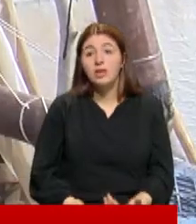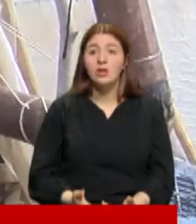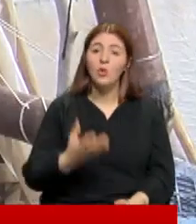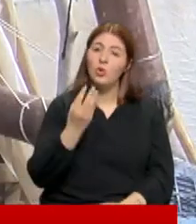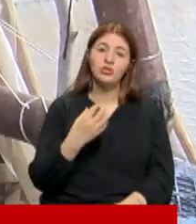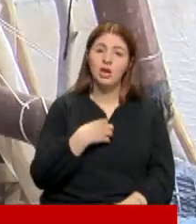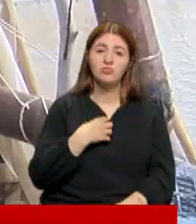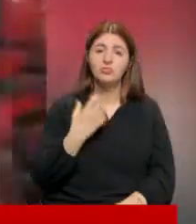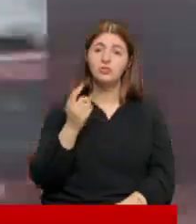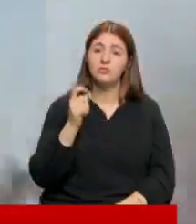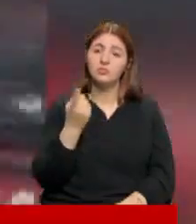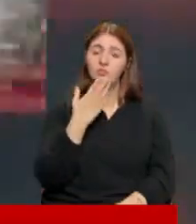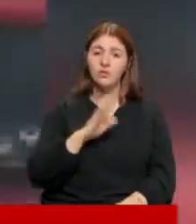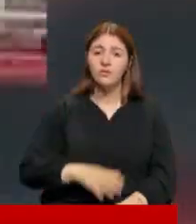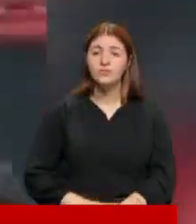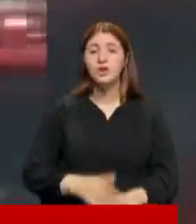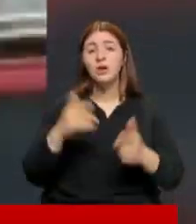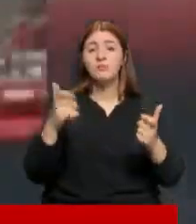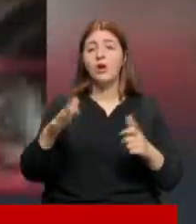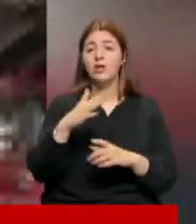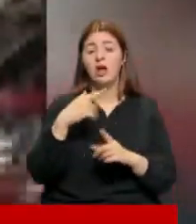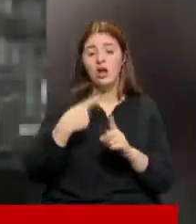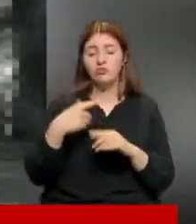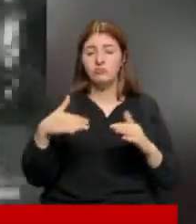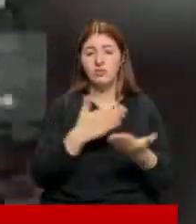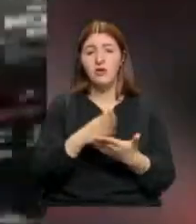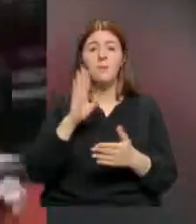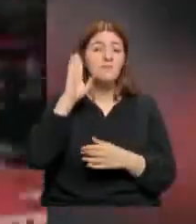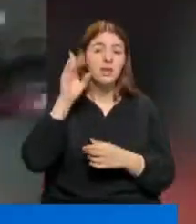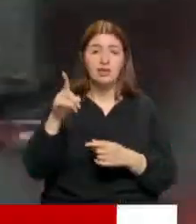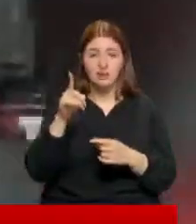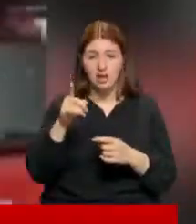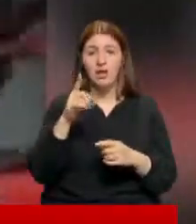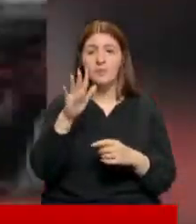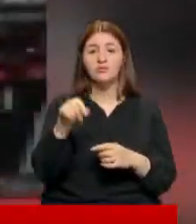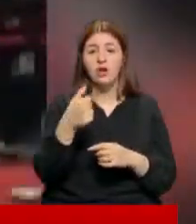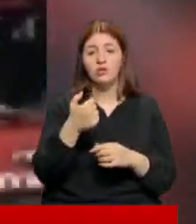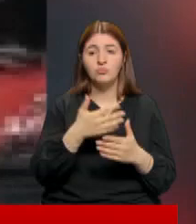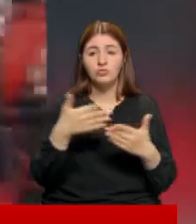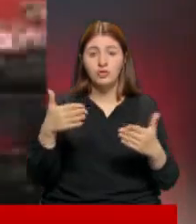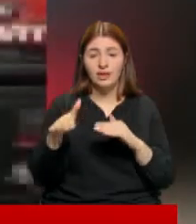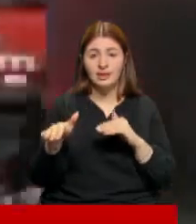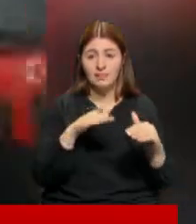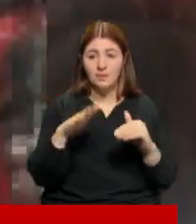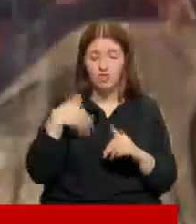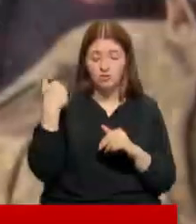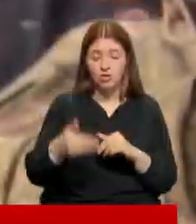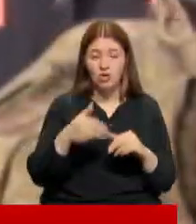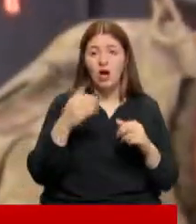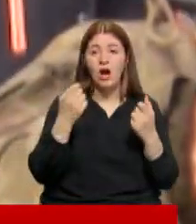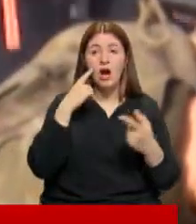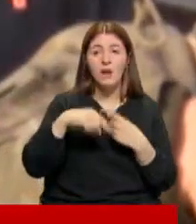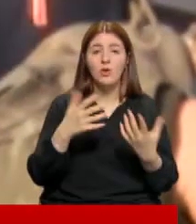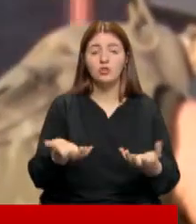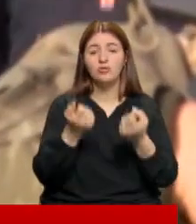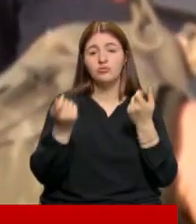kendimizi yapacak bir yer yok bölgede artçılarda sürüyor Malatya Yeşilyurt'taki 5,6 büyüklüğündeki depremin ardından arama